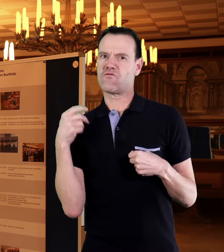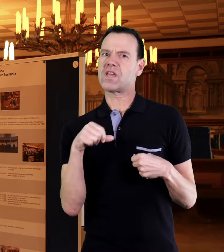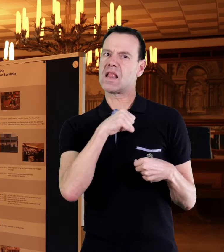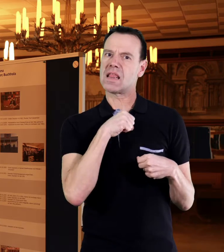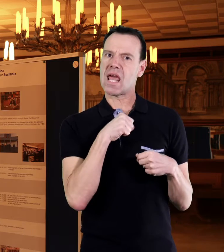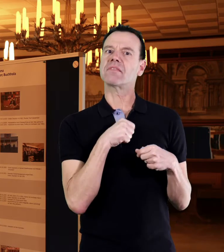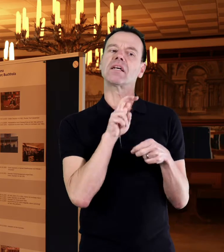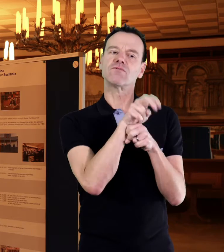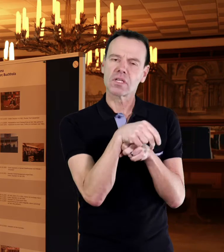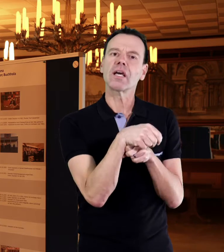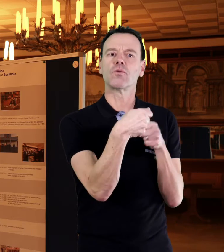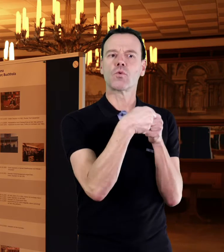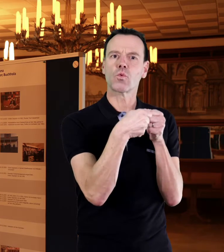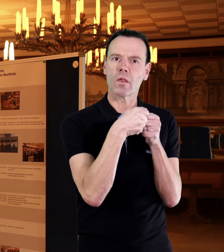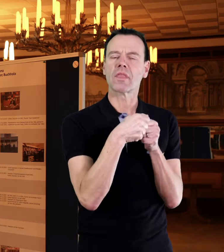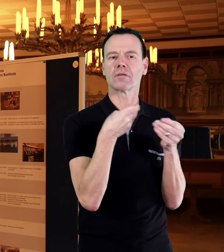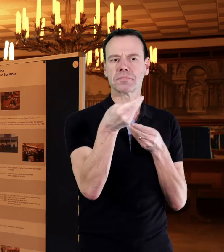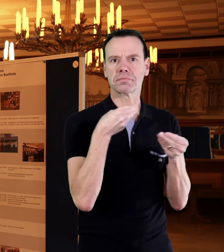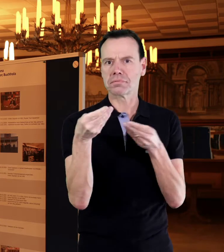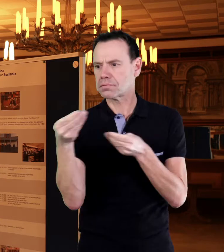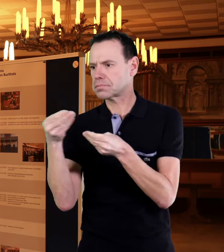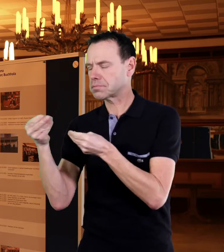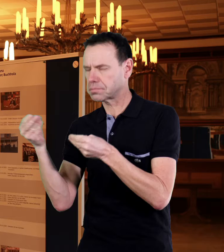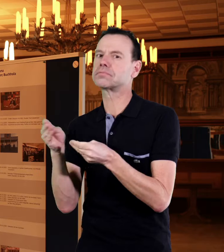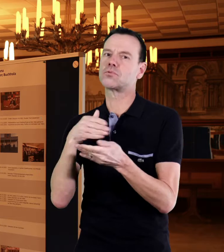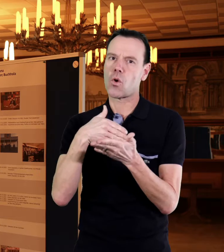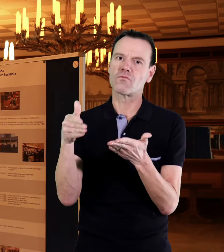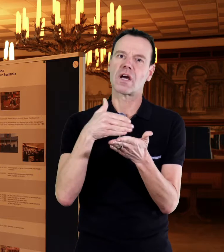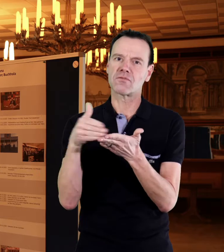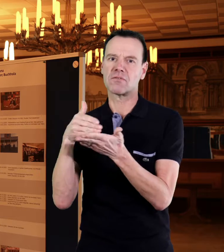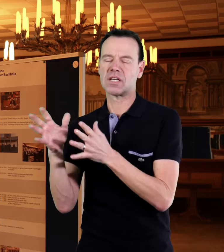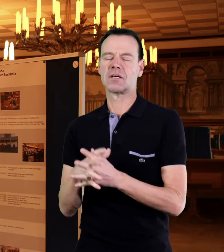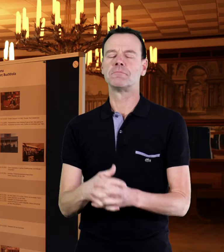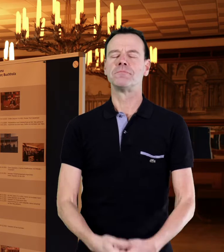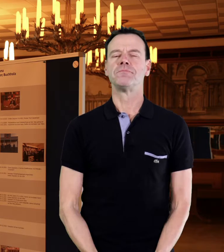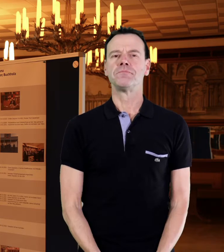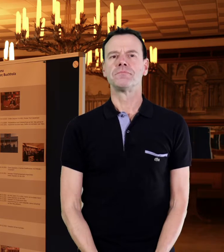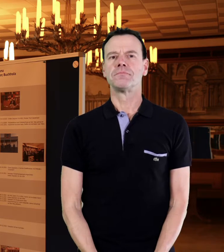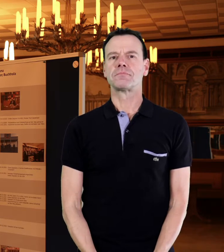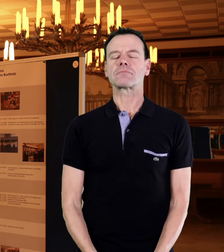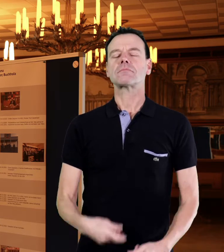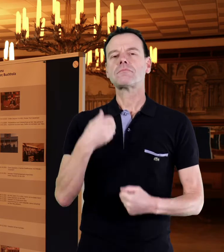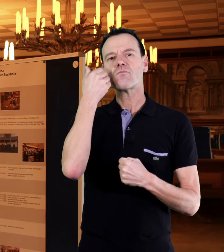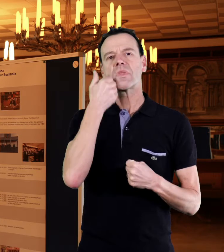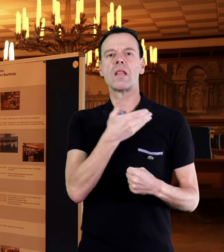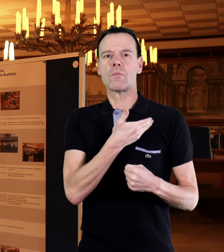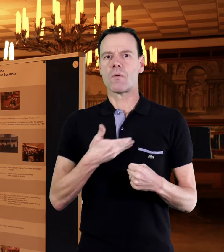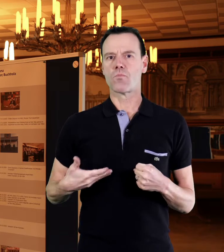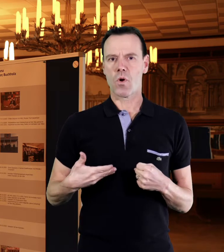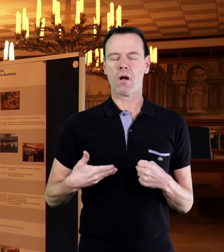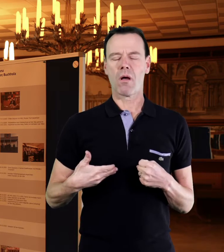vielen Interessenvertretungen in Kontakt zu kommen und diese Kontakte zu verstetigen. Liebe Bürgerinnen und